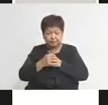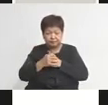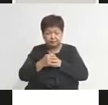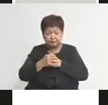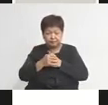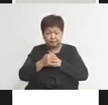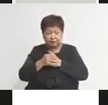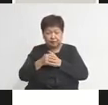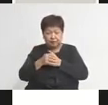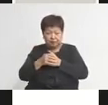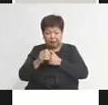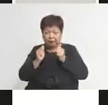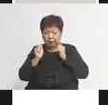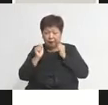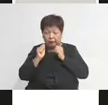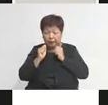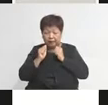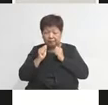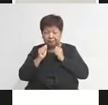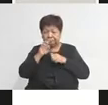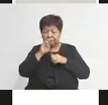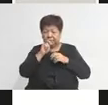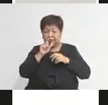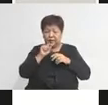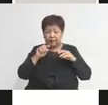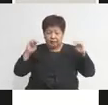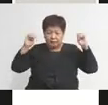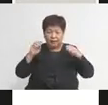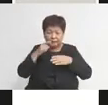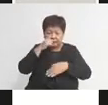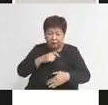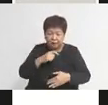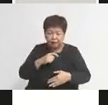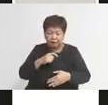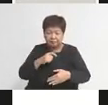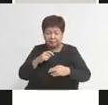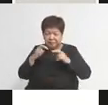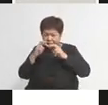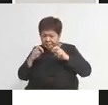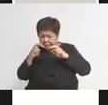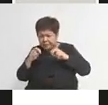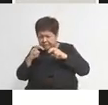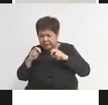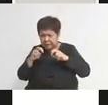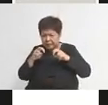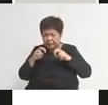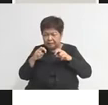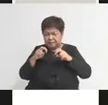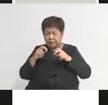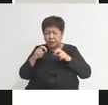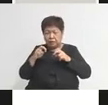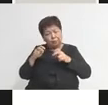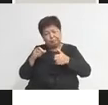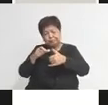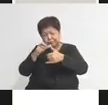ที่กระทำว่าเขาทำมาไทยหรือว่าอะไรว่าแต่ถ้าเป็นเรื่องผู้ชายเป็นสัญญาณามวยหรือว่าอะไรว่าแ